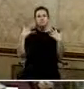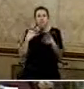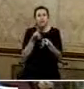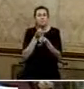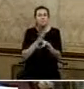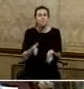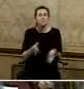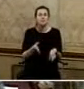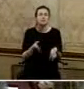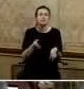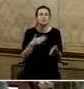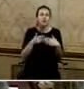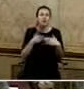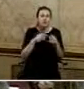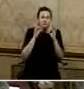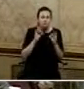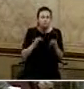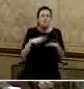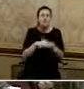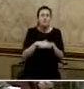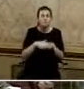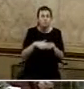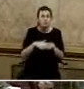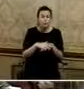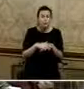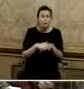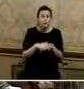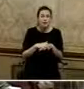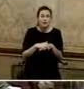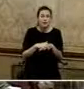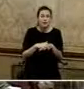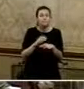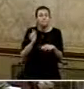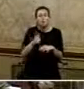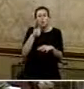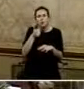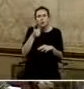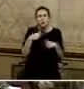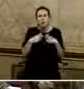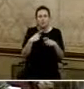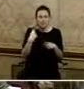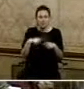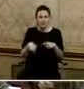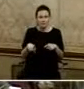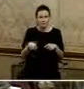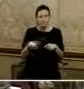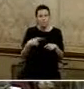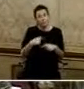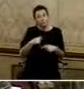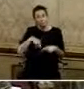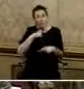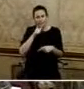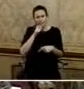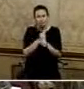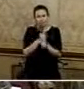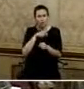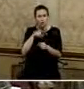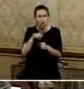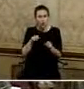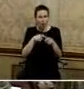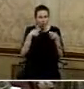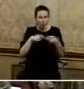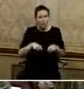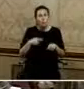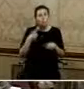kvalitetne nekakve infrastrukture. Još jedan problem zbog kojeg mi zapravo ne možemo podržati kao